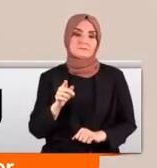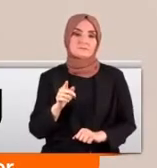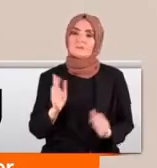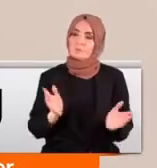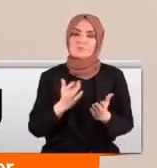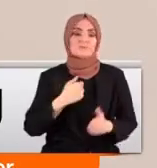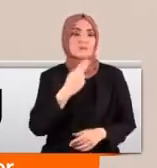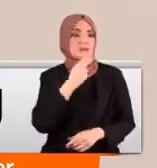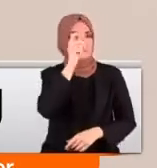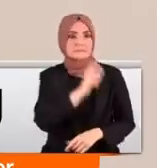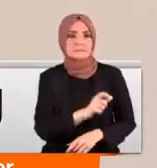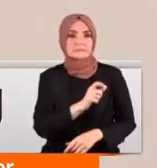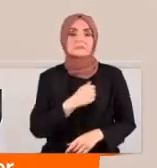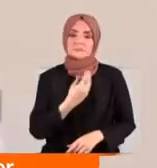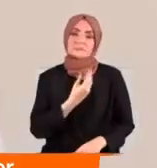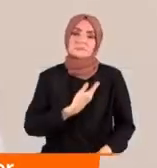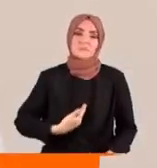gönlünden bağlamıştım ve seviyordum.